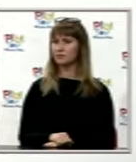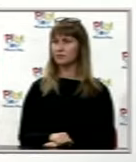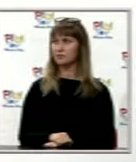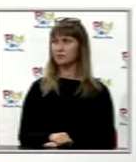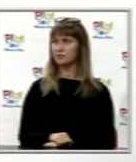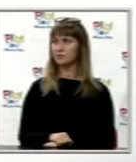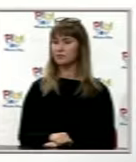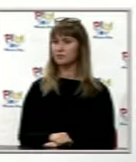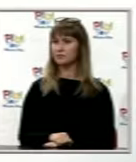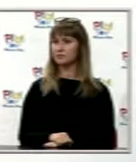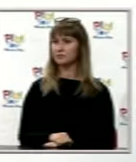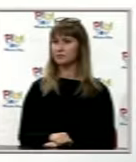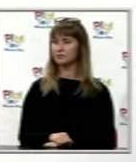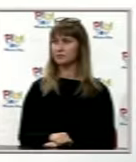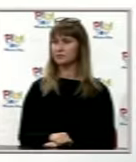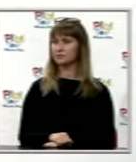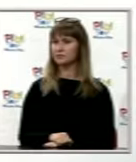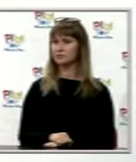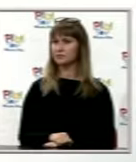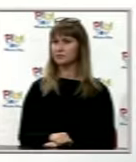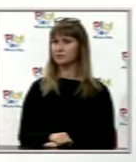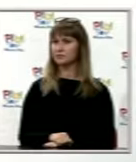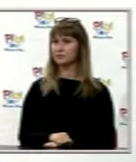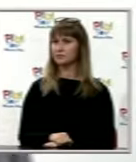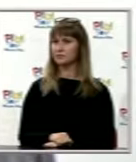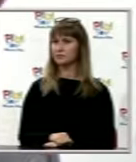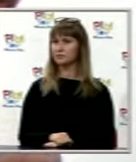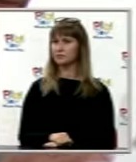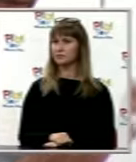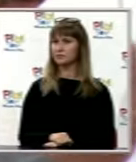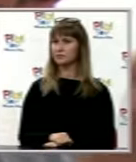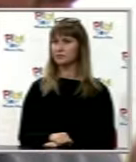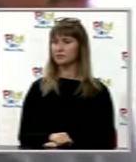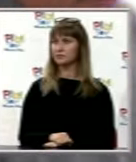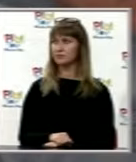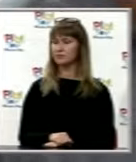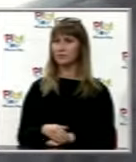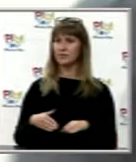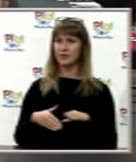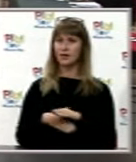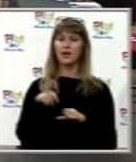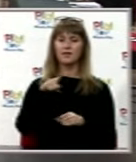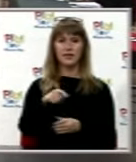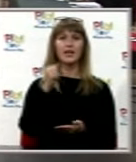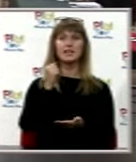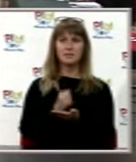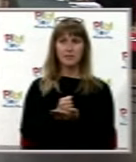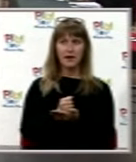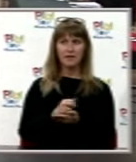głosu. Jeszcze raz panu, bardzo, bardzo pana proszę. W tej sprawie Rada podjęła decyzję, że pana indywidualną